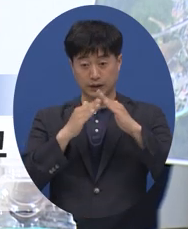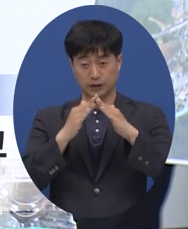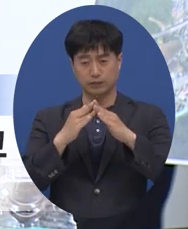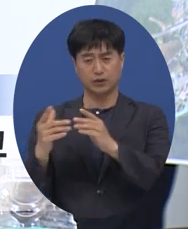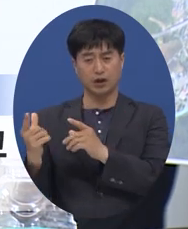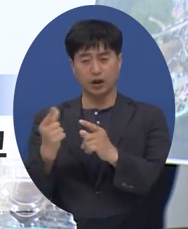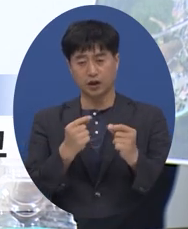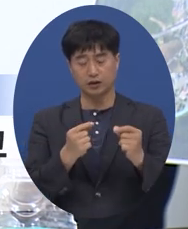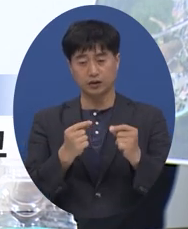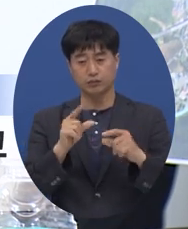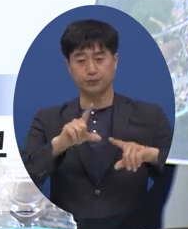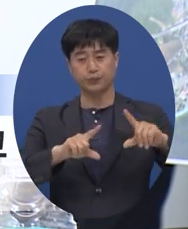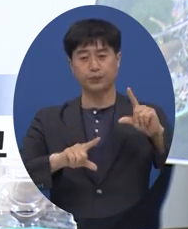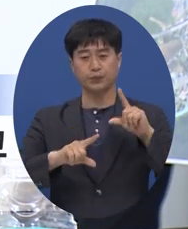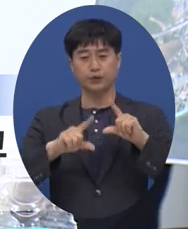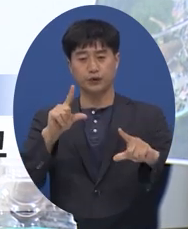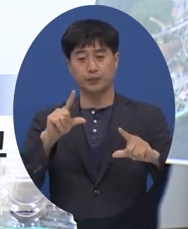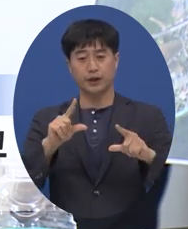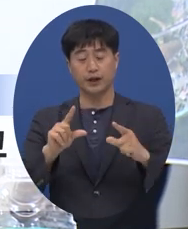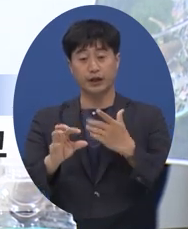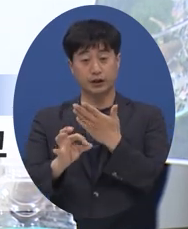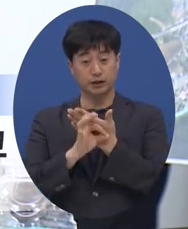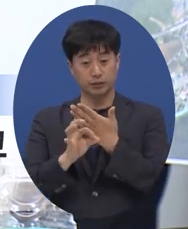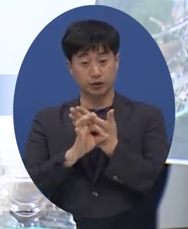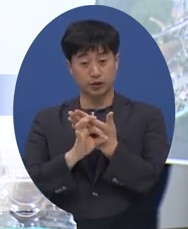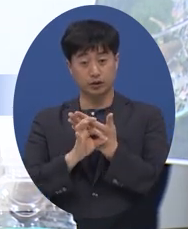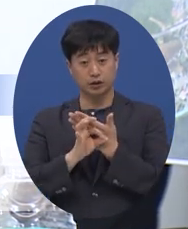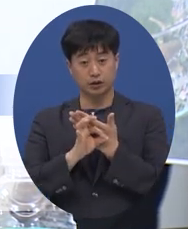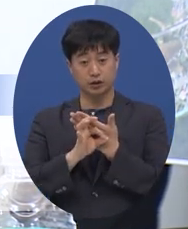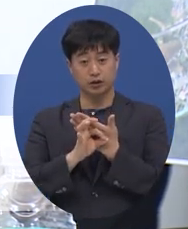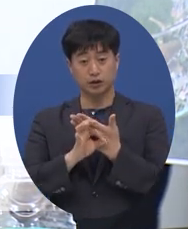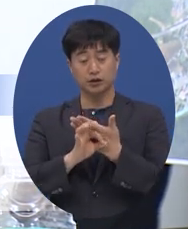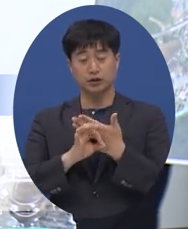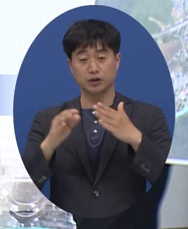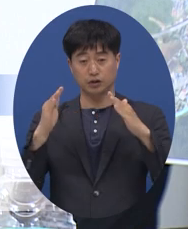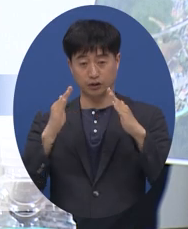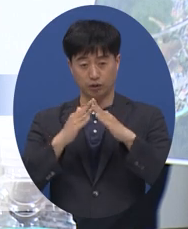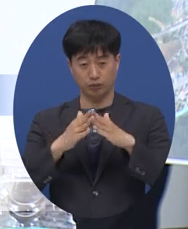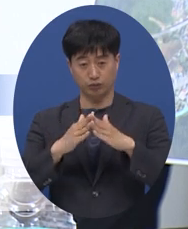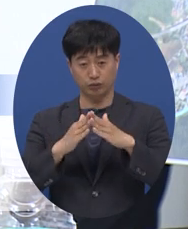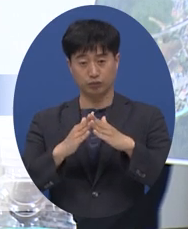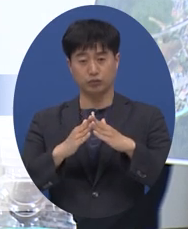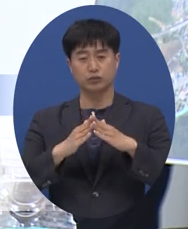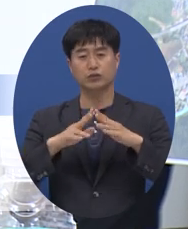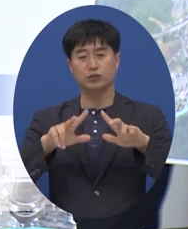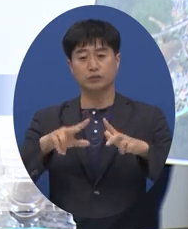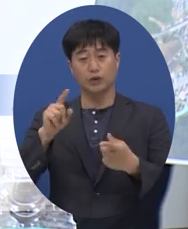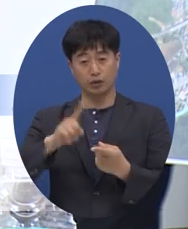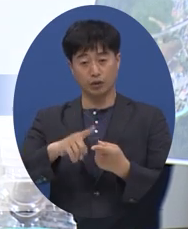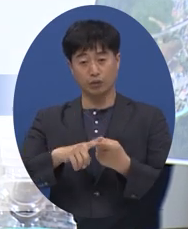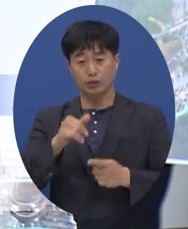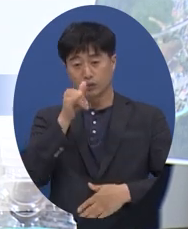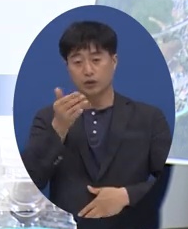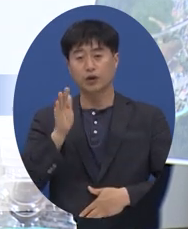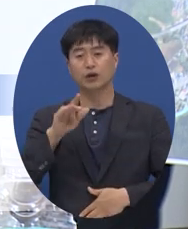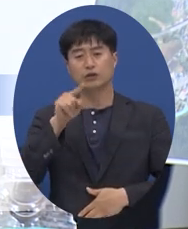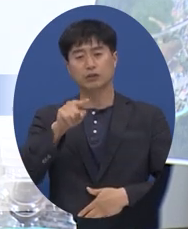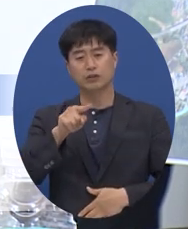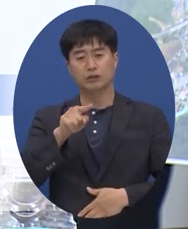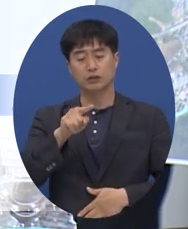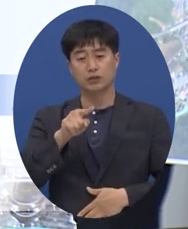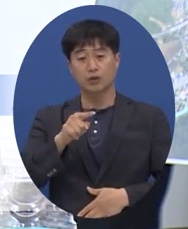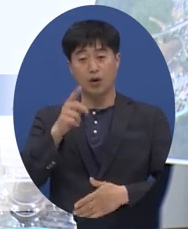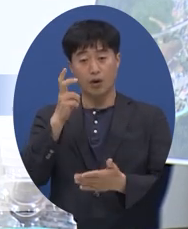방가로라든가 어떤 하우스 같은 형식의 형태들을 가건물이 지금 현재 존재하고 있는데,